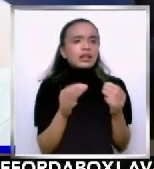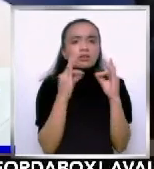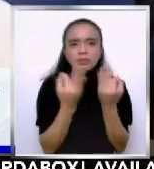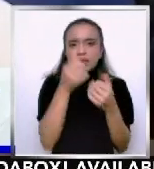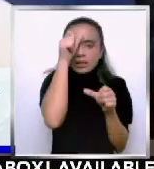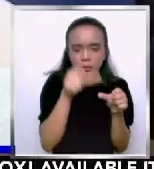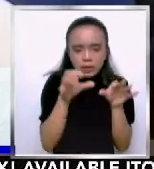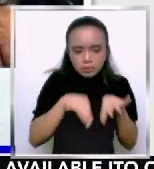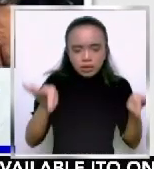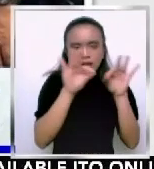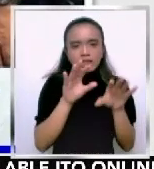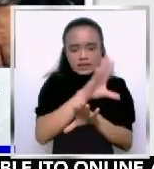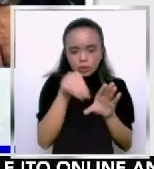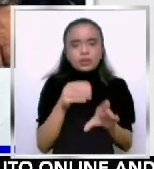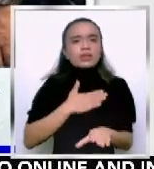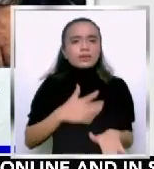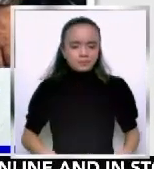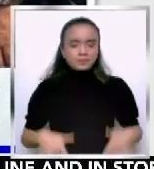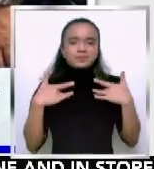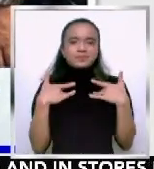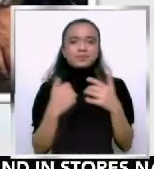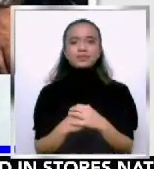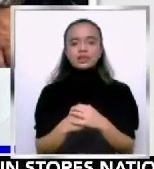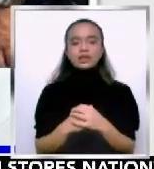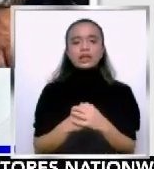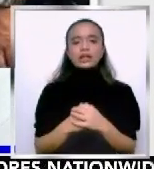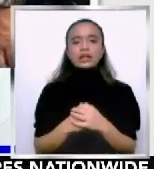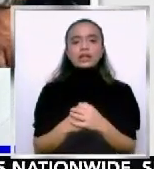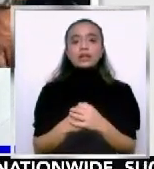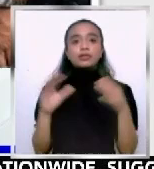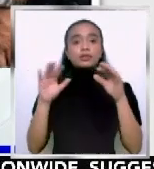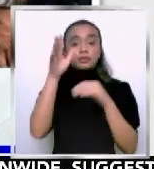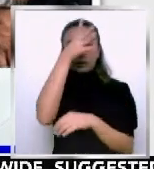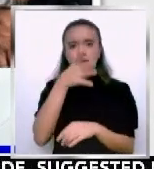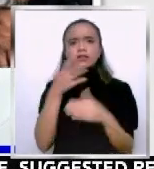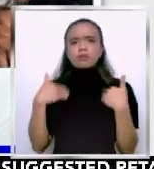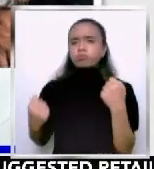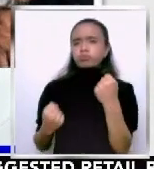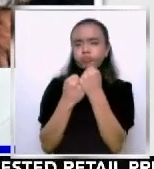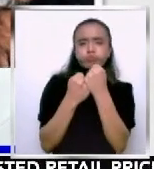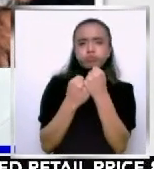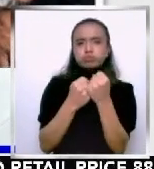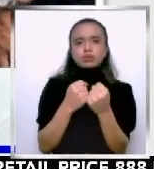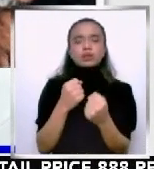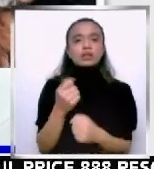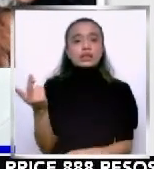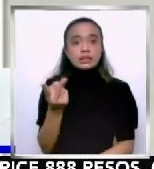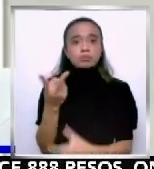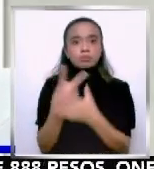part of my life right now. Nariyan din ang todong suporta ng kanyang mga magulang na sina Mike at Riza, na pareho ring